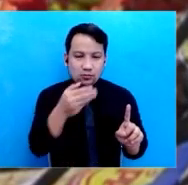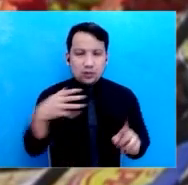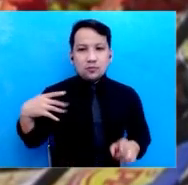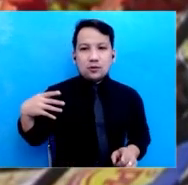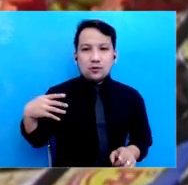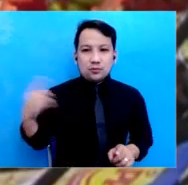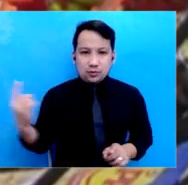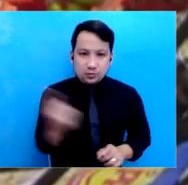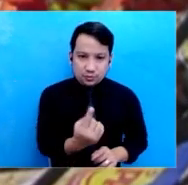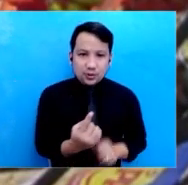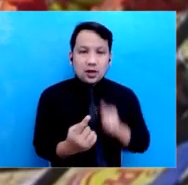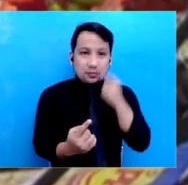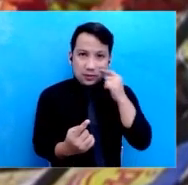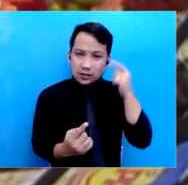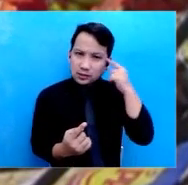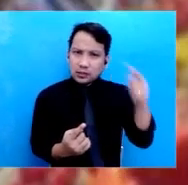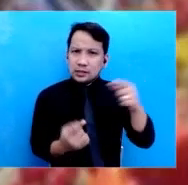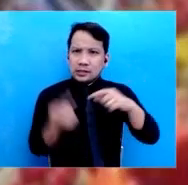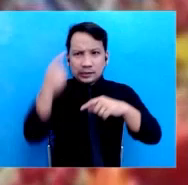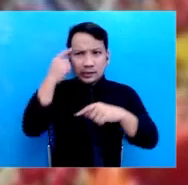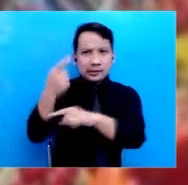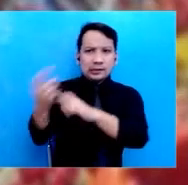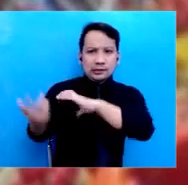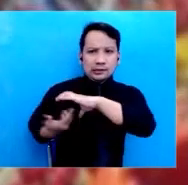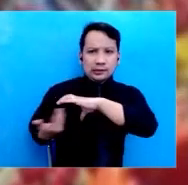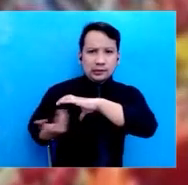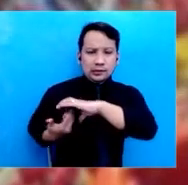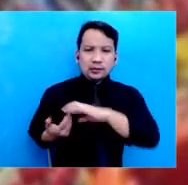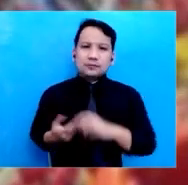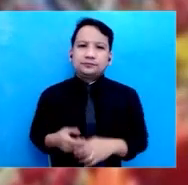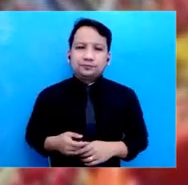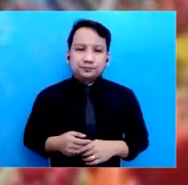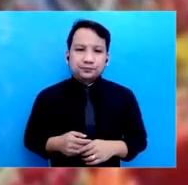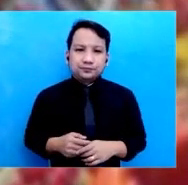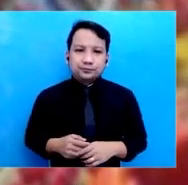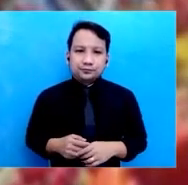tandem na inakala niyang customer lang.